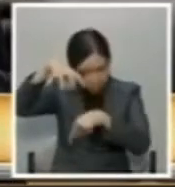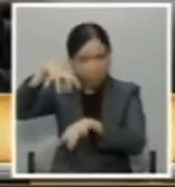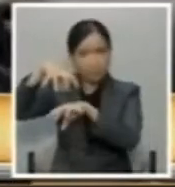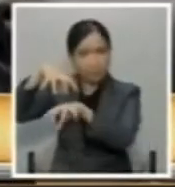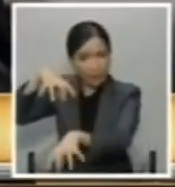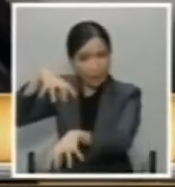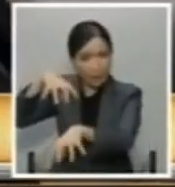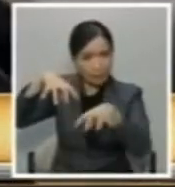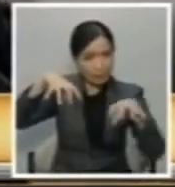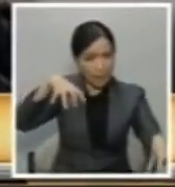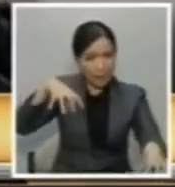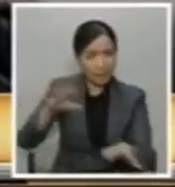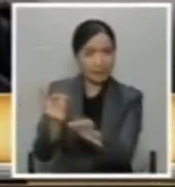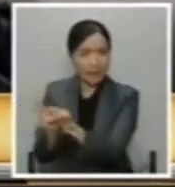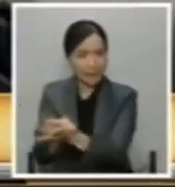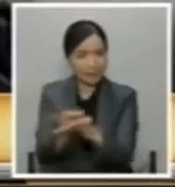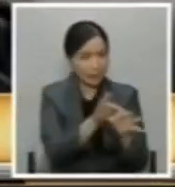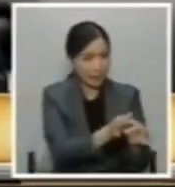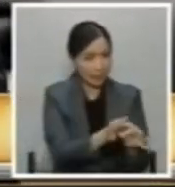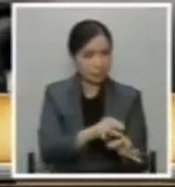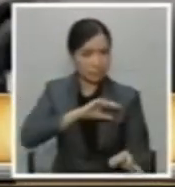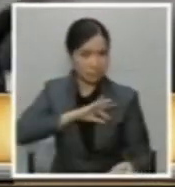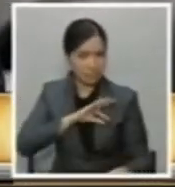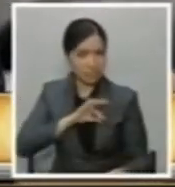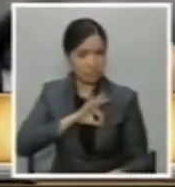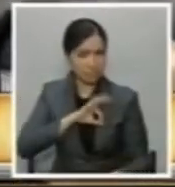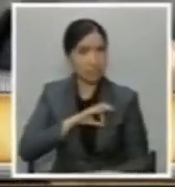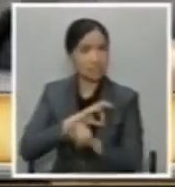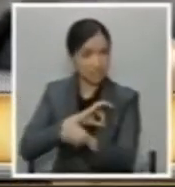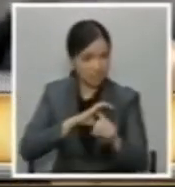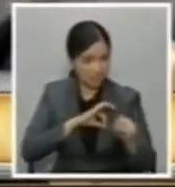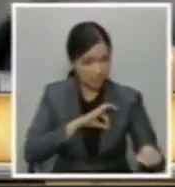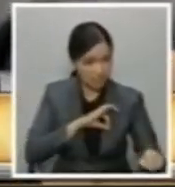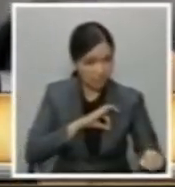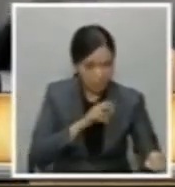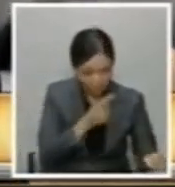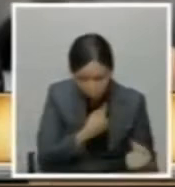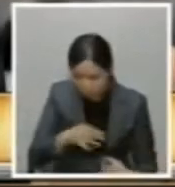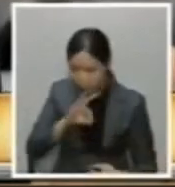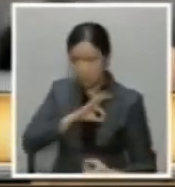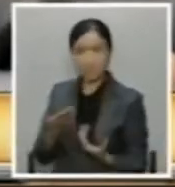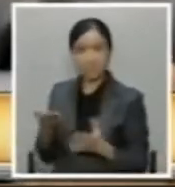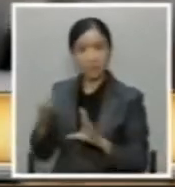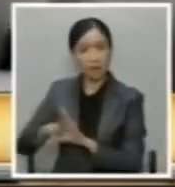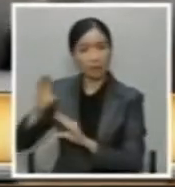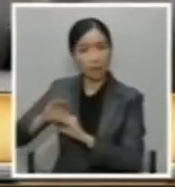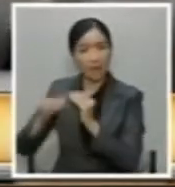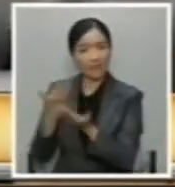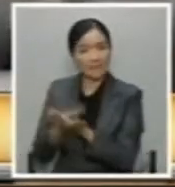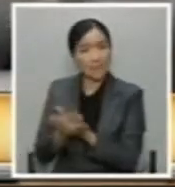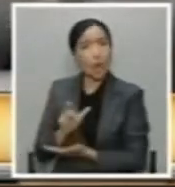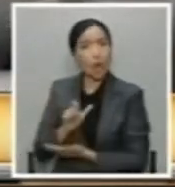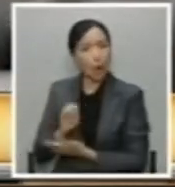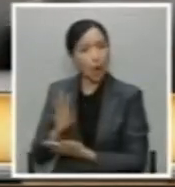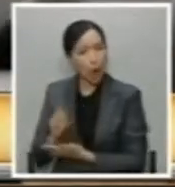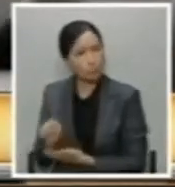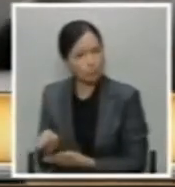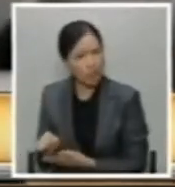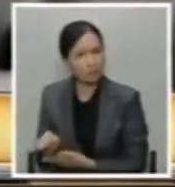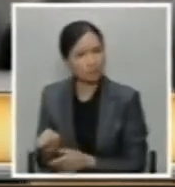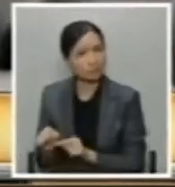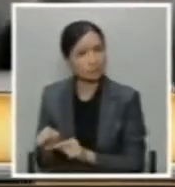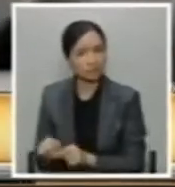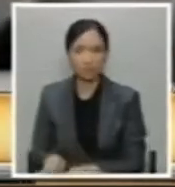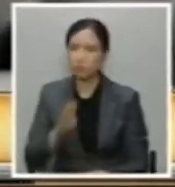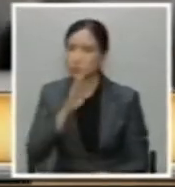ทบทันทีจากรัฐบาลทำไมถึงไม่มีการดำเนินการครับเหล่านี้เนี่ยผมเชื่อว่าถ้าเ